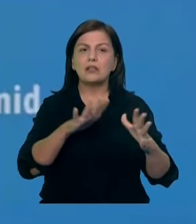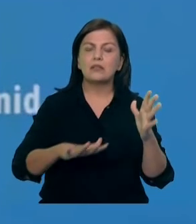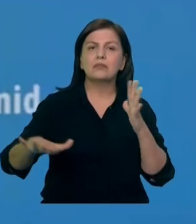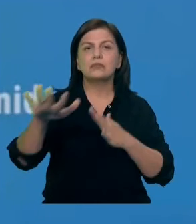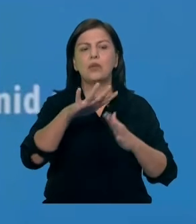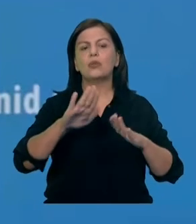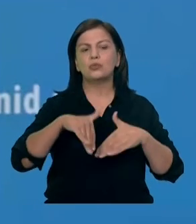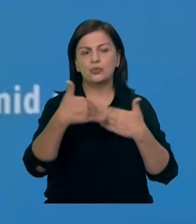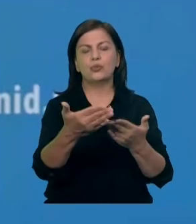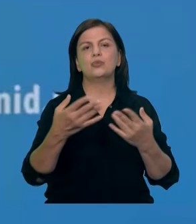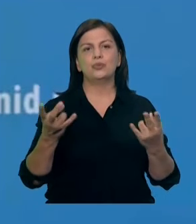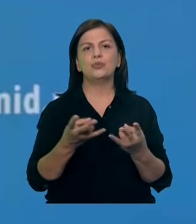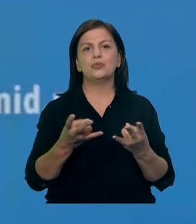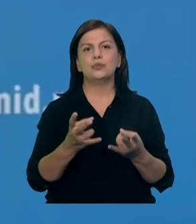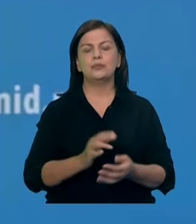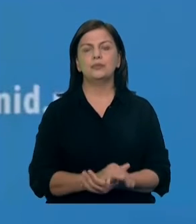tövbə verərdi.